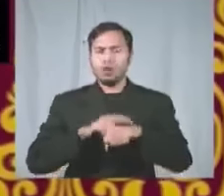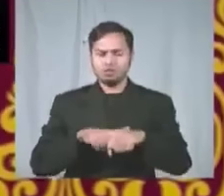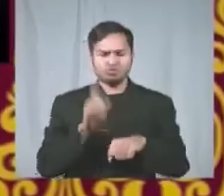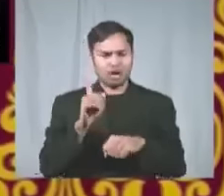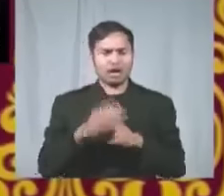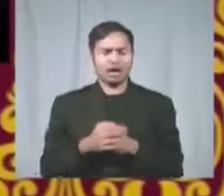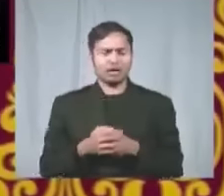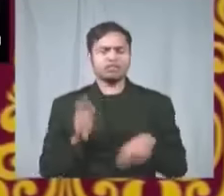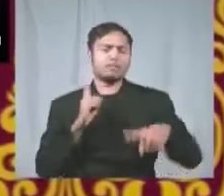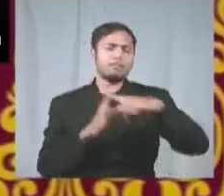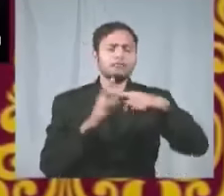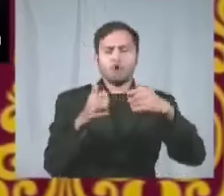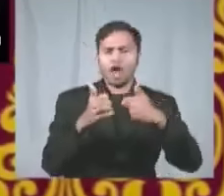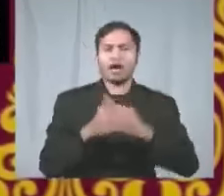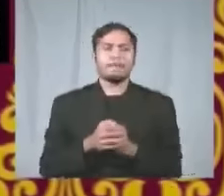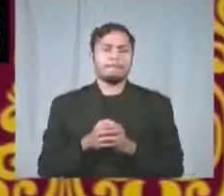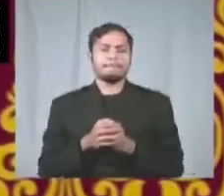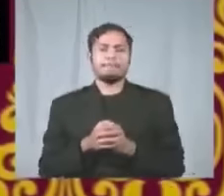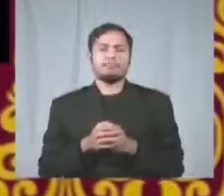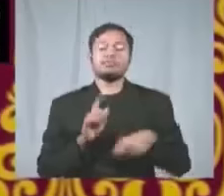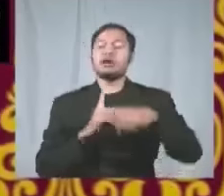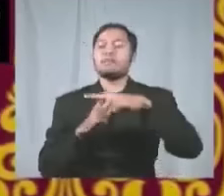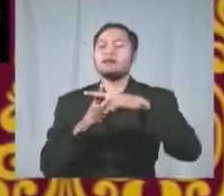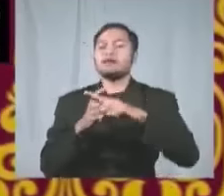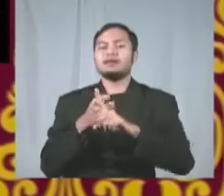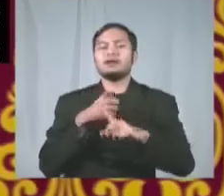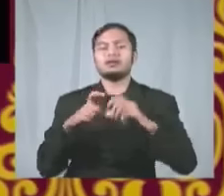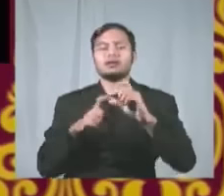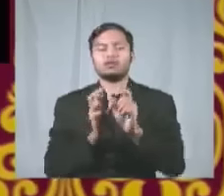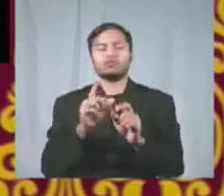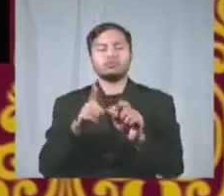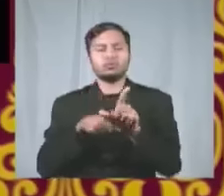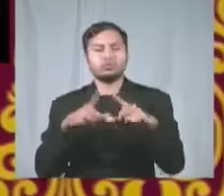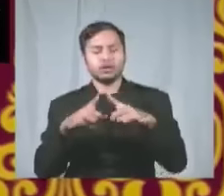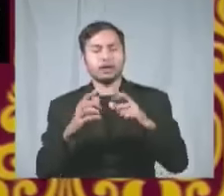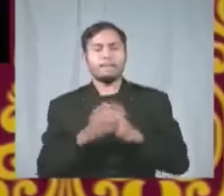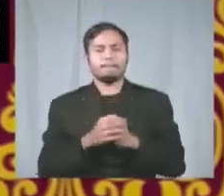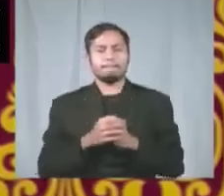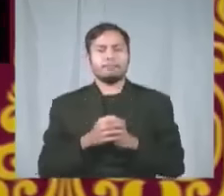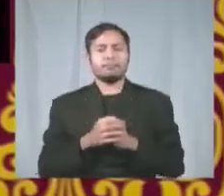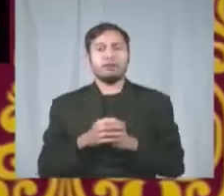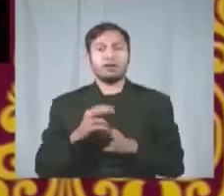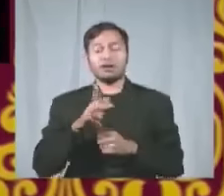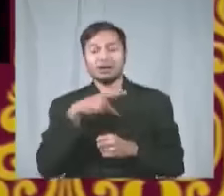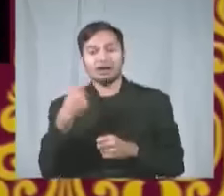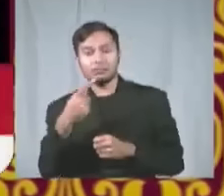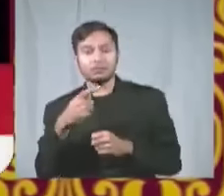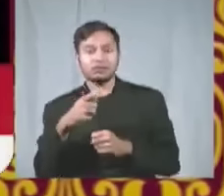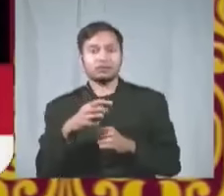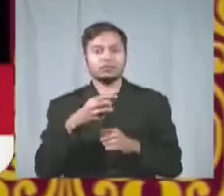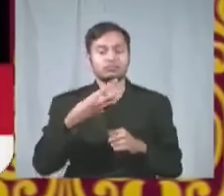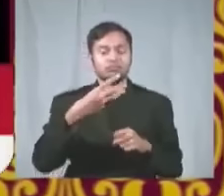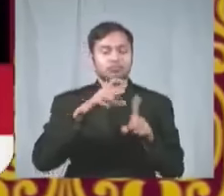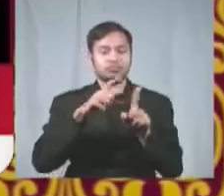menambahkan. Nambahin sedikit yang disampaikan Pak Surya, kami sudah pernah ngikutin arahan Pak Edi ketika menjadi gubernur